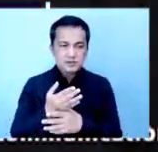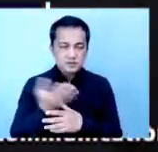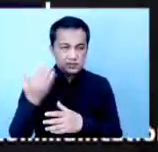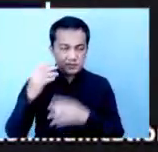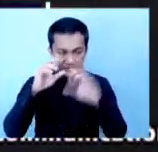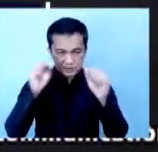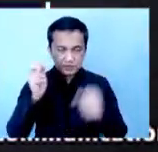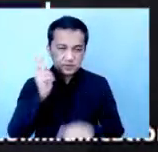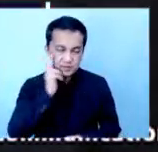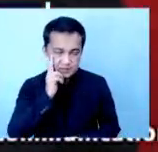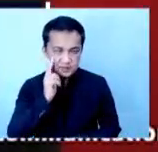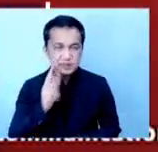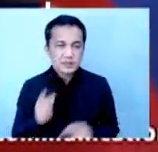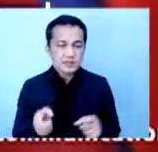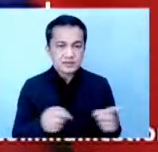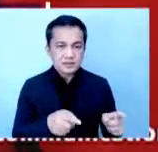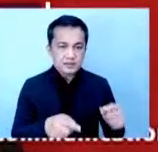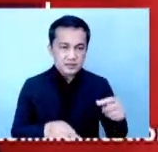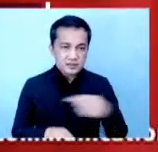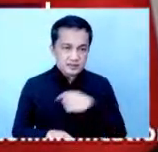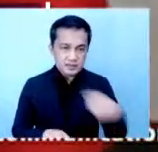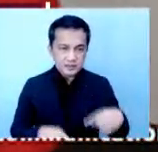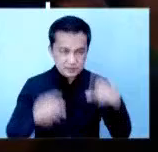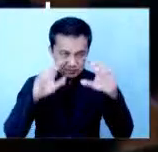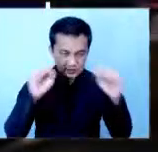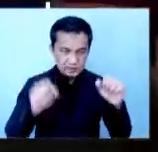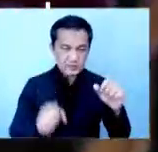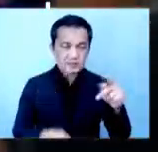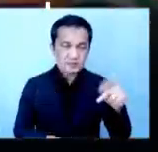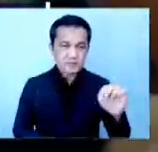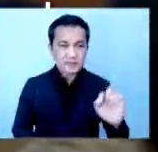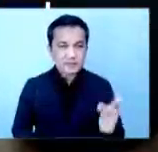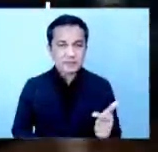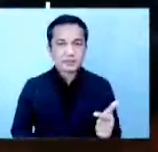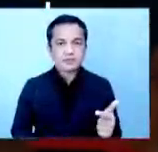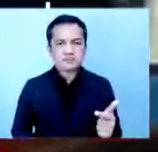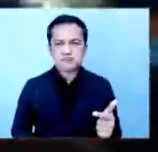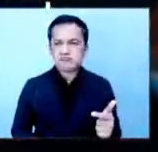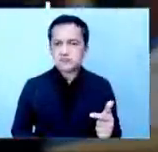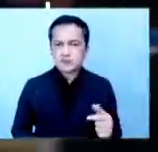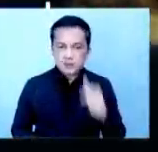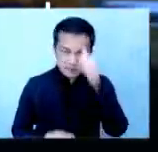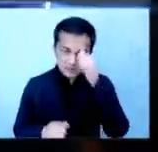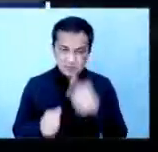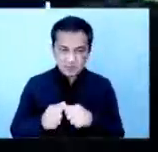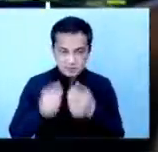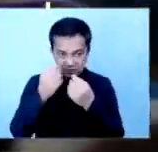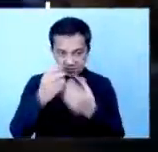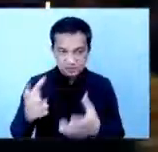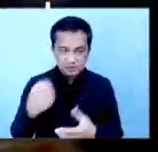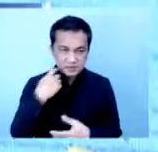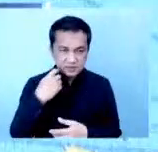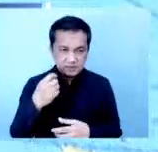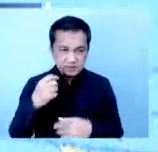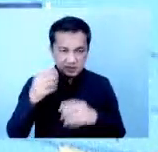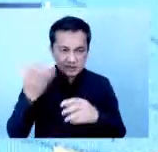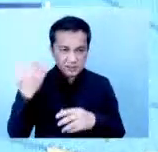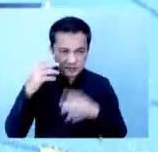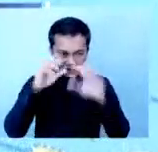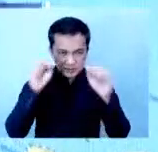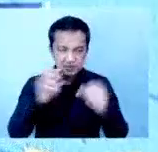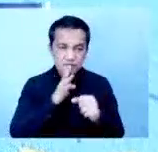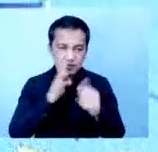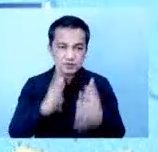Pangulong Rodrigo Duterte at Chinese President Xi Jinping. Matatanda ang isiniwalat kamakailan ni dating presidential spokesperson Harry